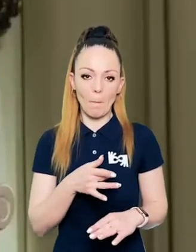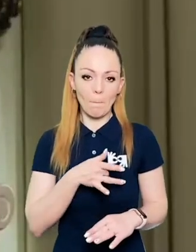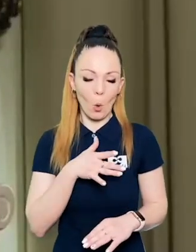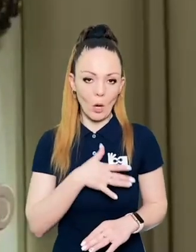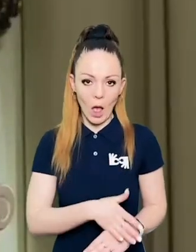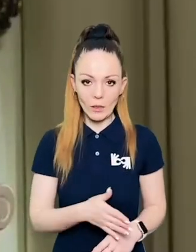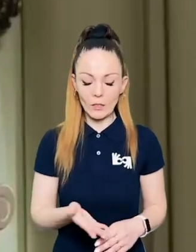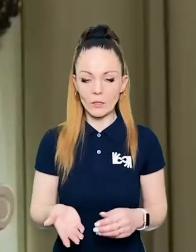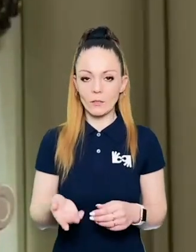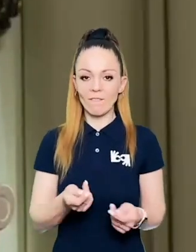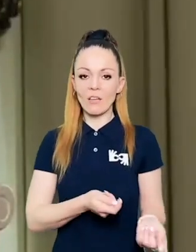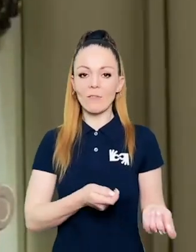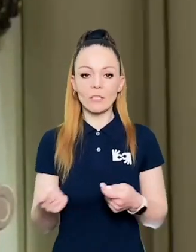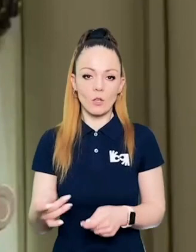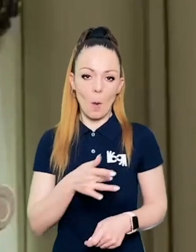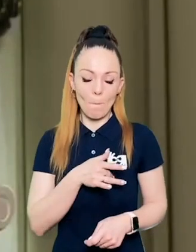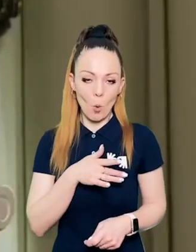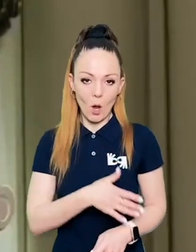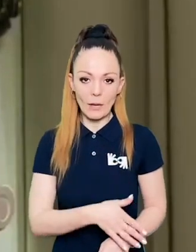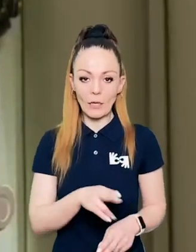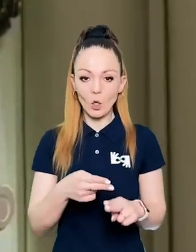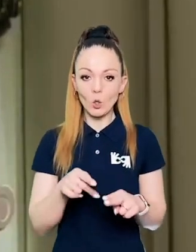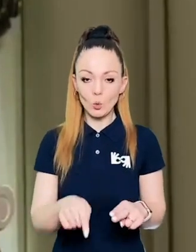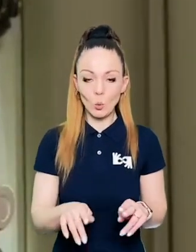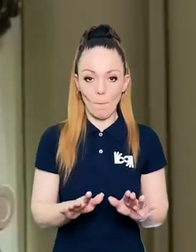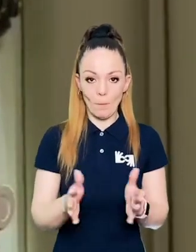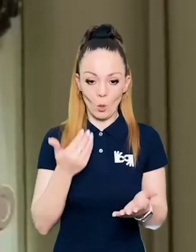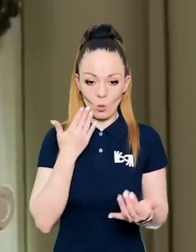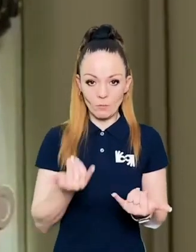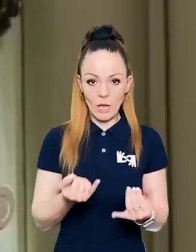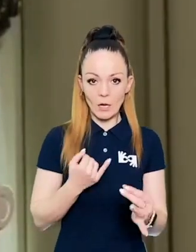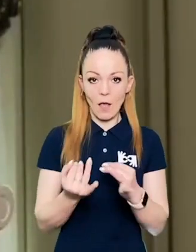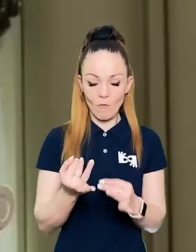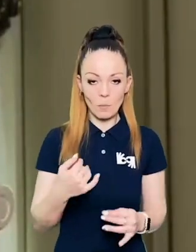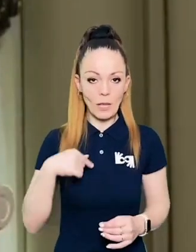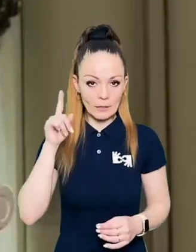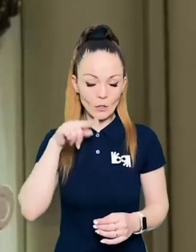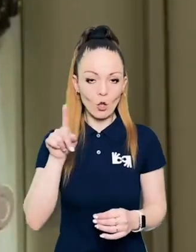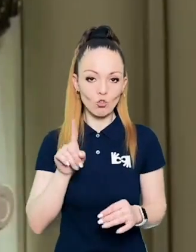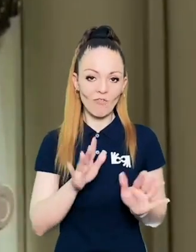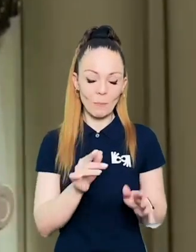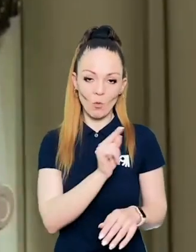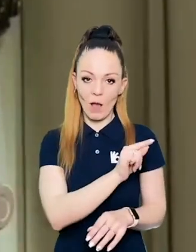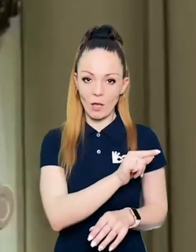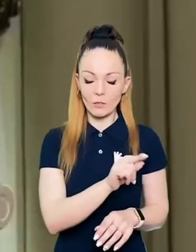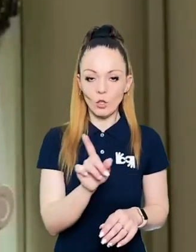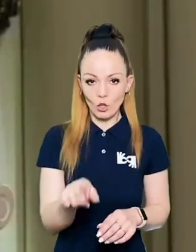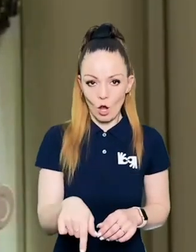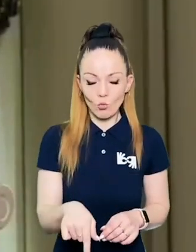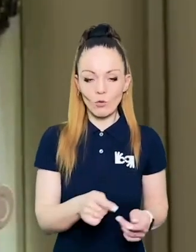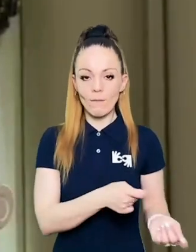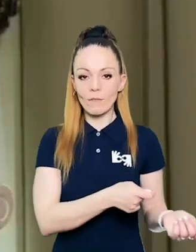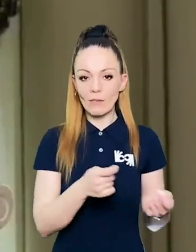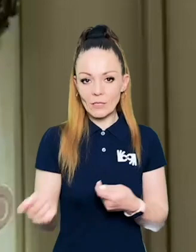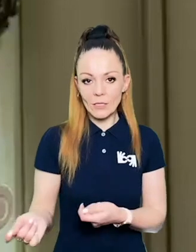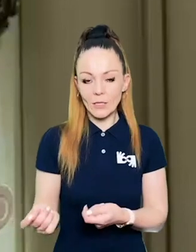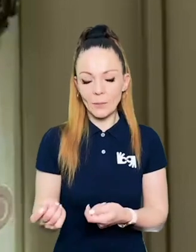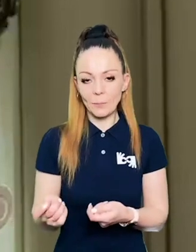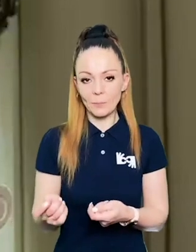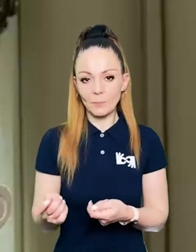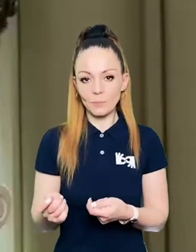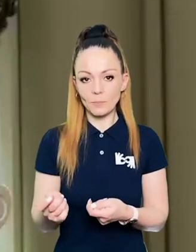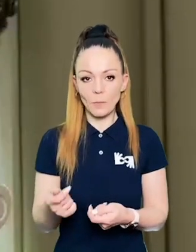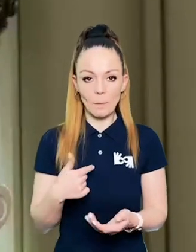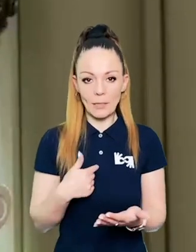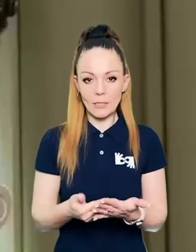важко поранених. Вивезено поранених. На цю мить, коли ми з вами говоримо, я знаю, що відбувається також